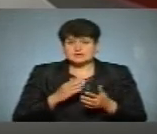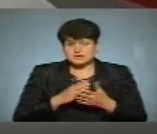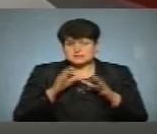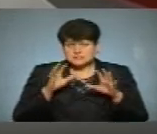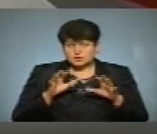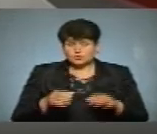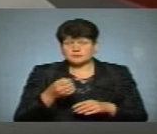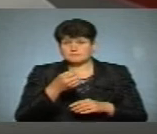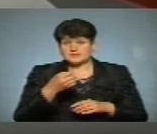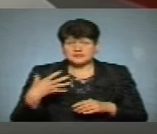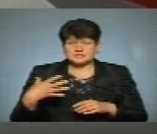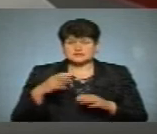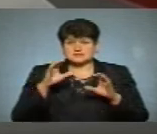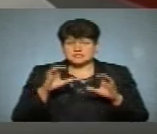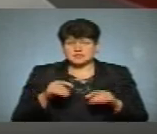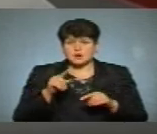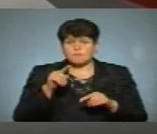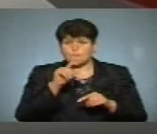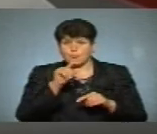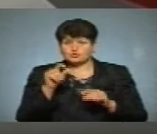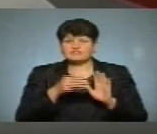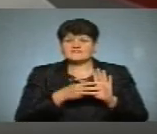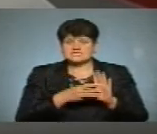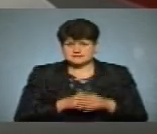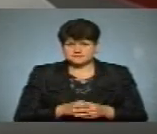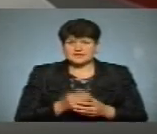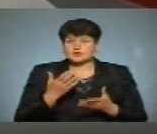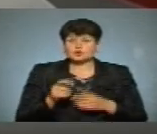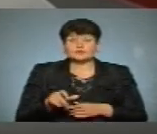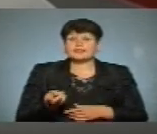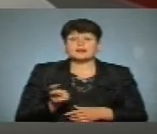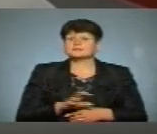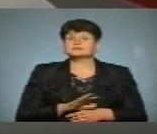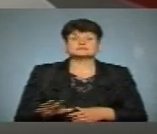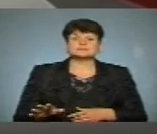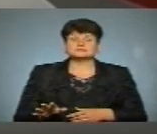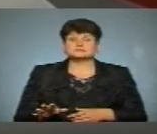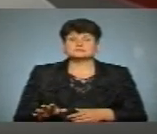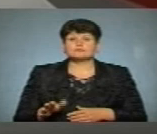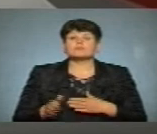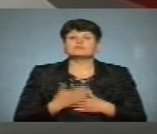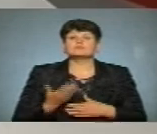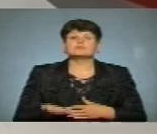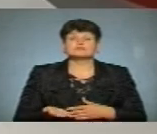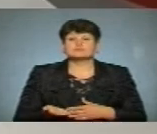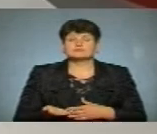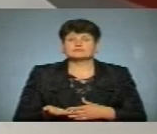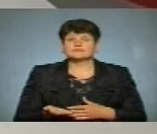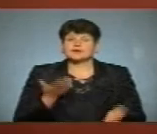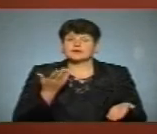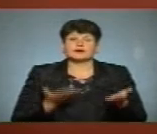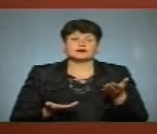Це стаття 15, пункт 8. От якщо не з'явиться людина, відповідний термін, яке може бути покарання?